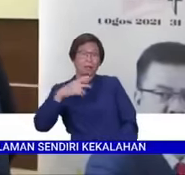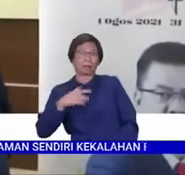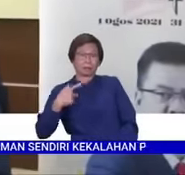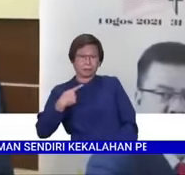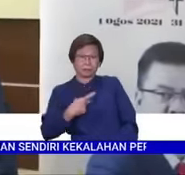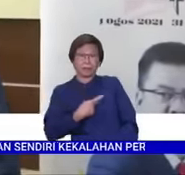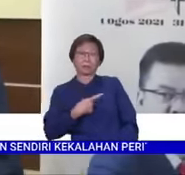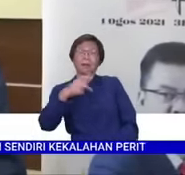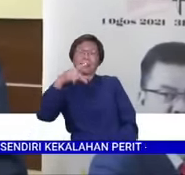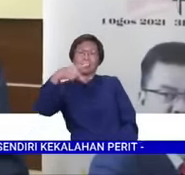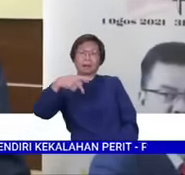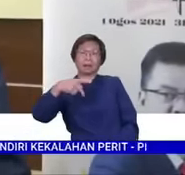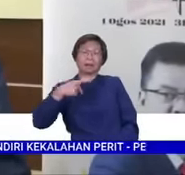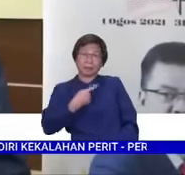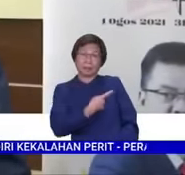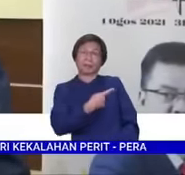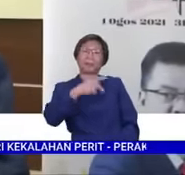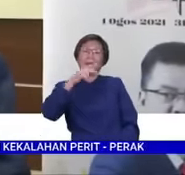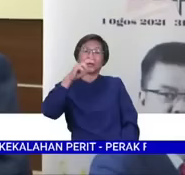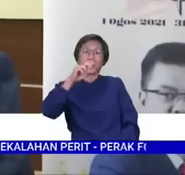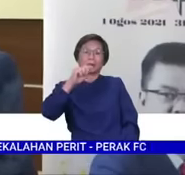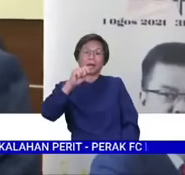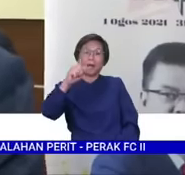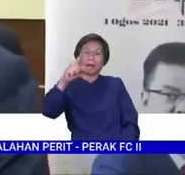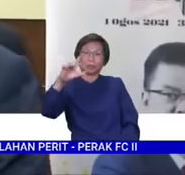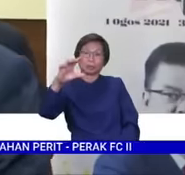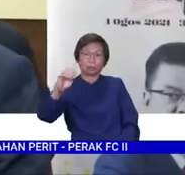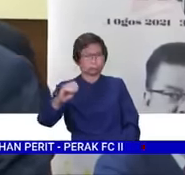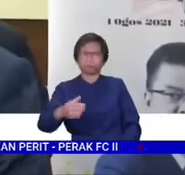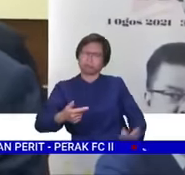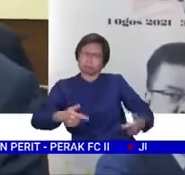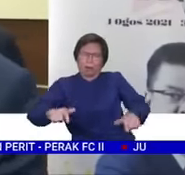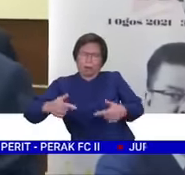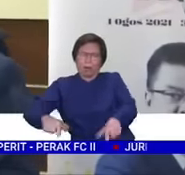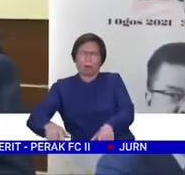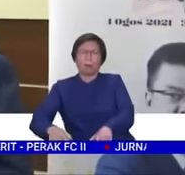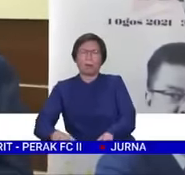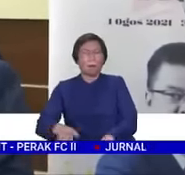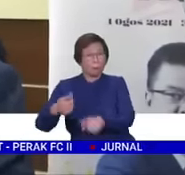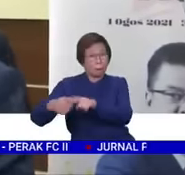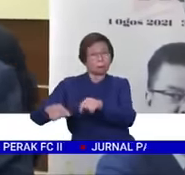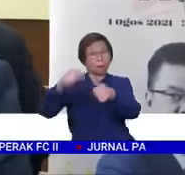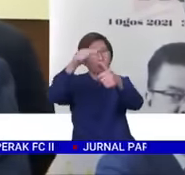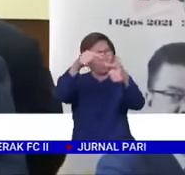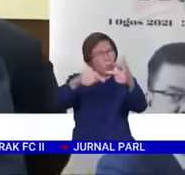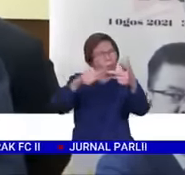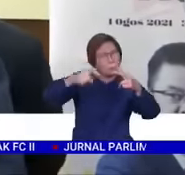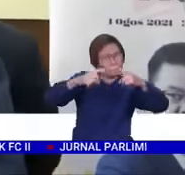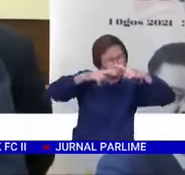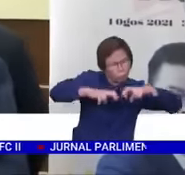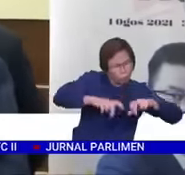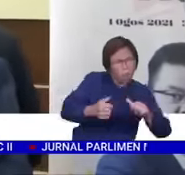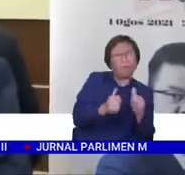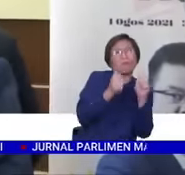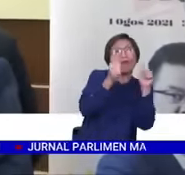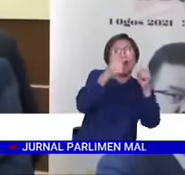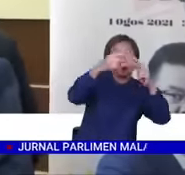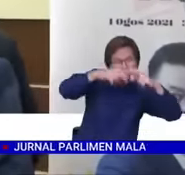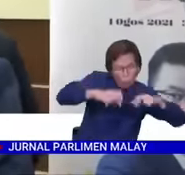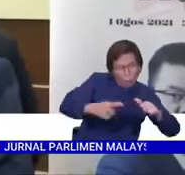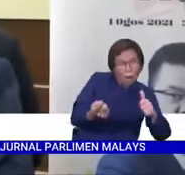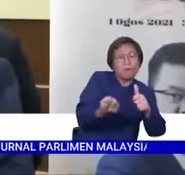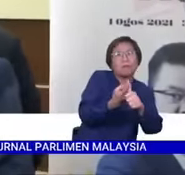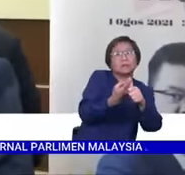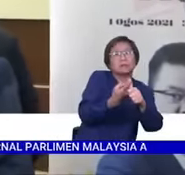tidak ada halangan tetapi banyak perkara yang mesti dikaji terlebih dulu pertama jumlah